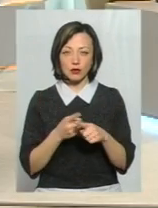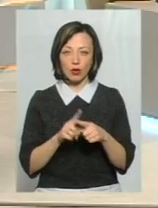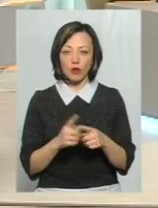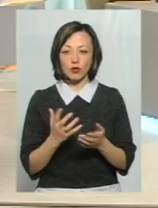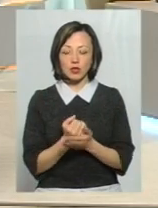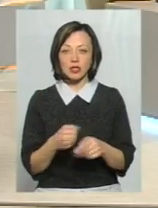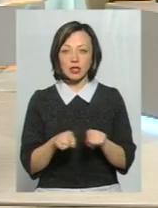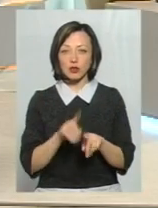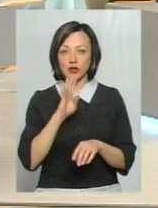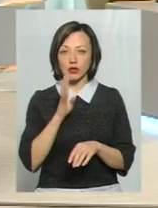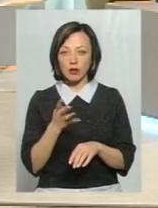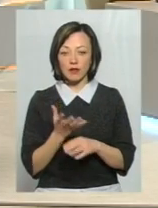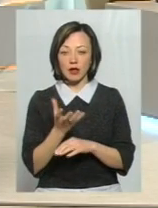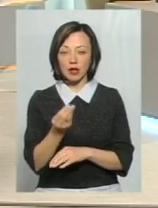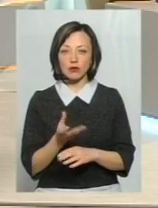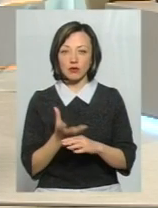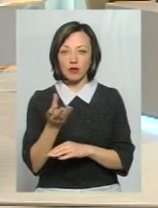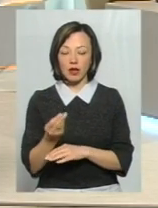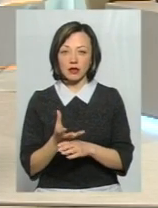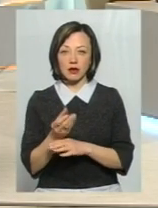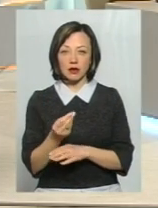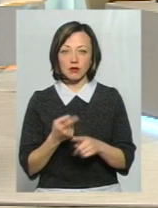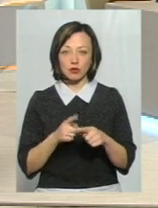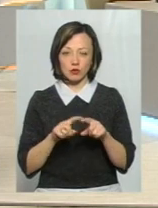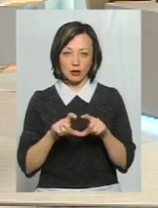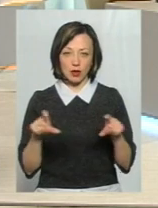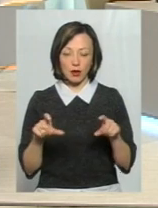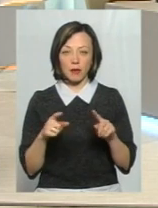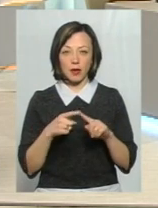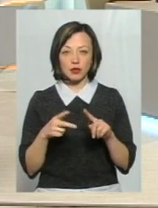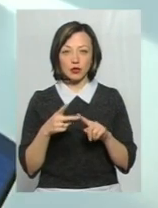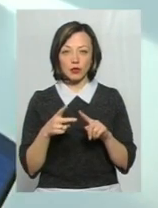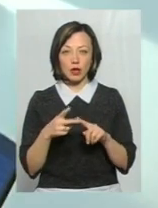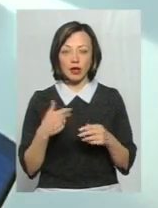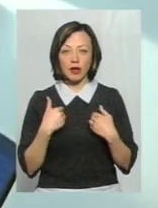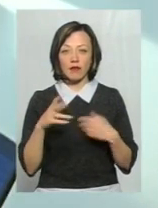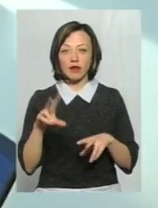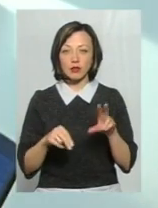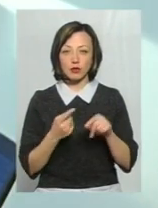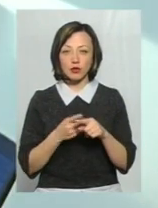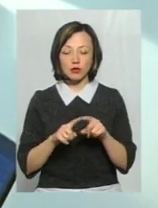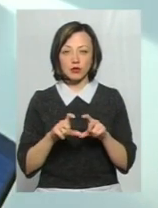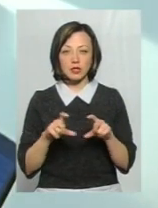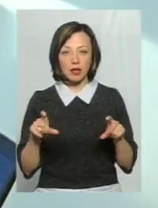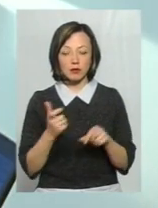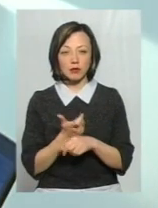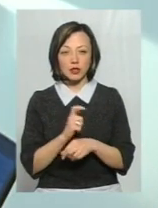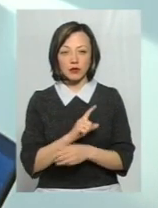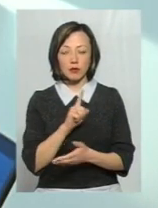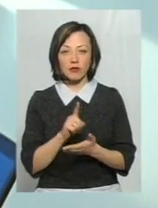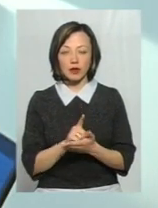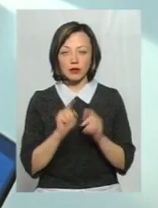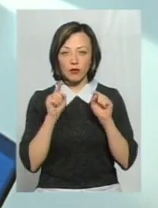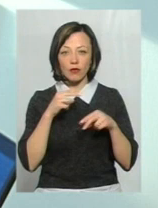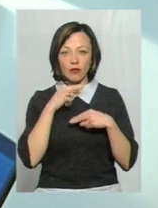вийшло так, що ми 4 роки будемо фінансувати капітальні видатки по цьому закладу. Перше. Друге. Я вважаю, що по цьому закладу більше повинна